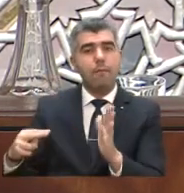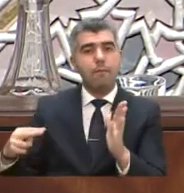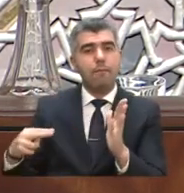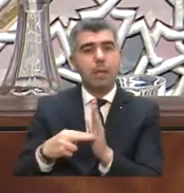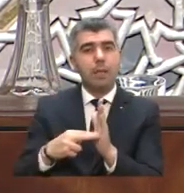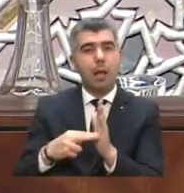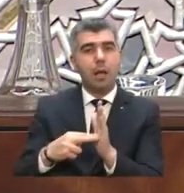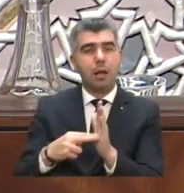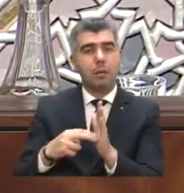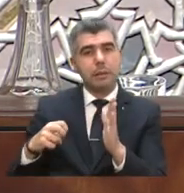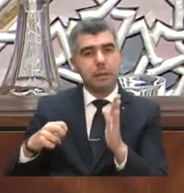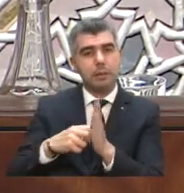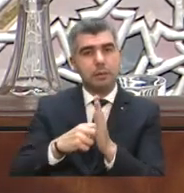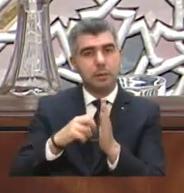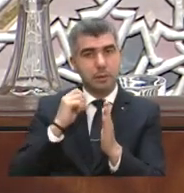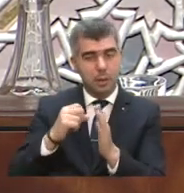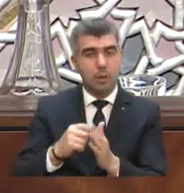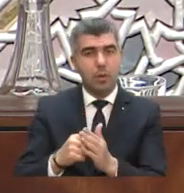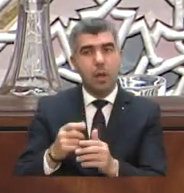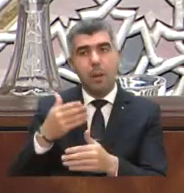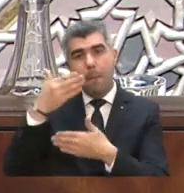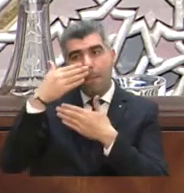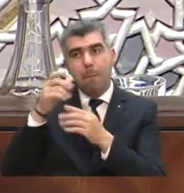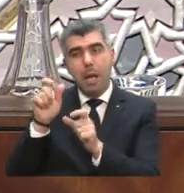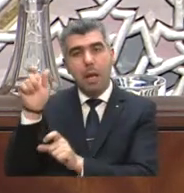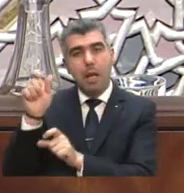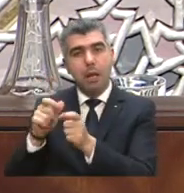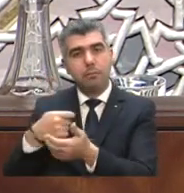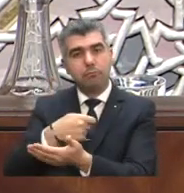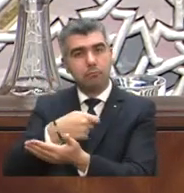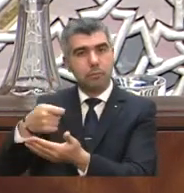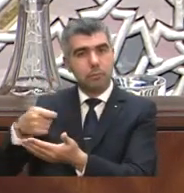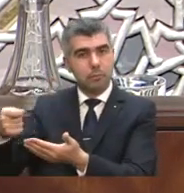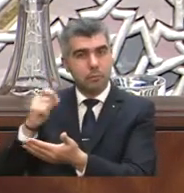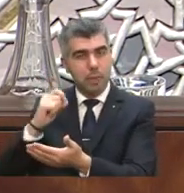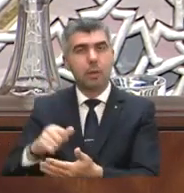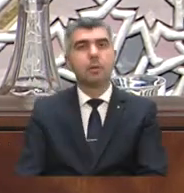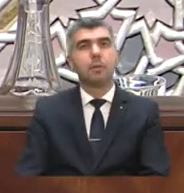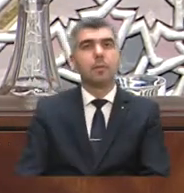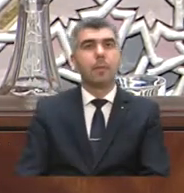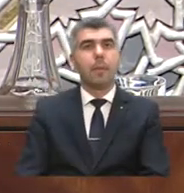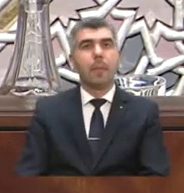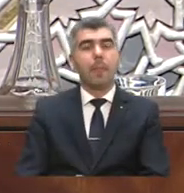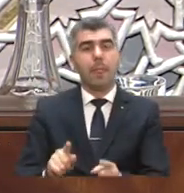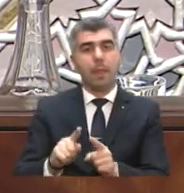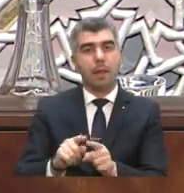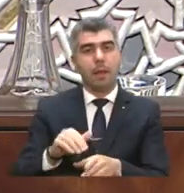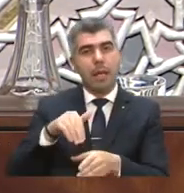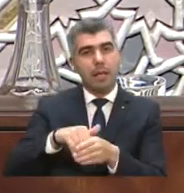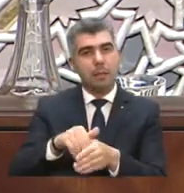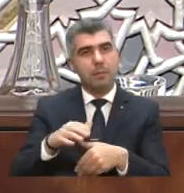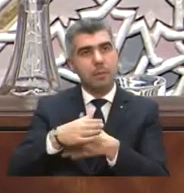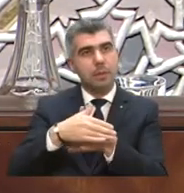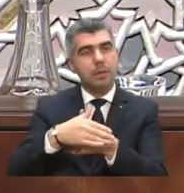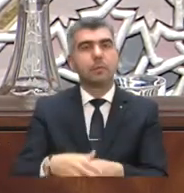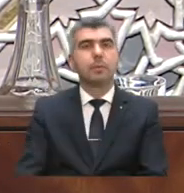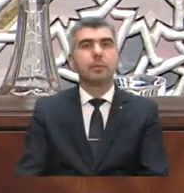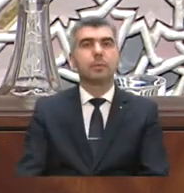الممنوحة للمواطنين المغاربة للسيدات والسادة النواب المحترمين من فريق التجمع الوطني